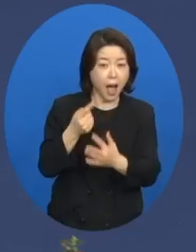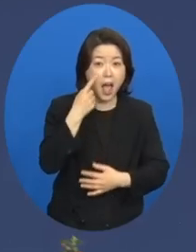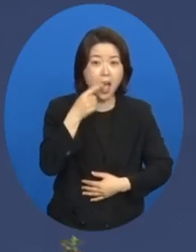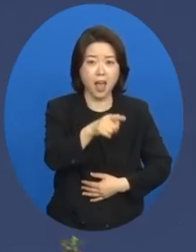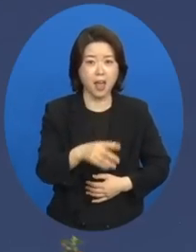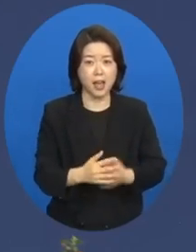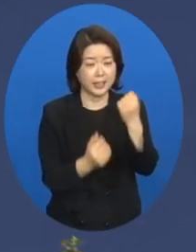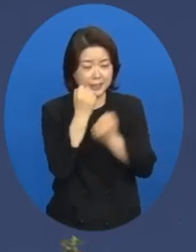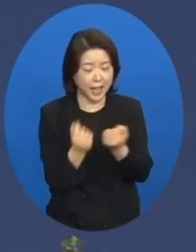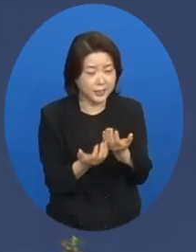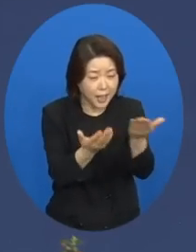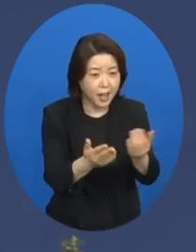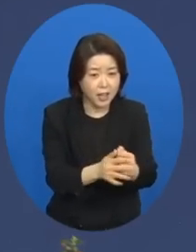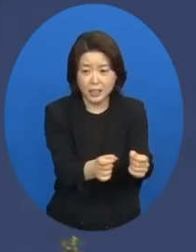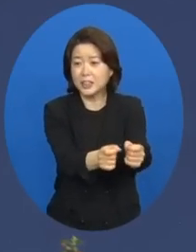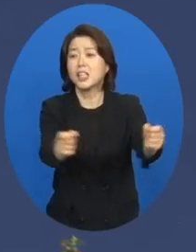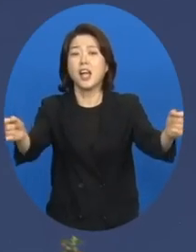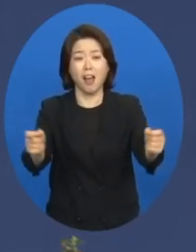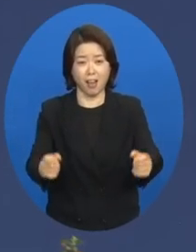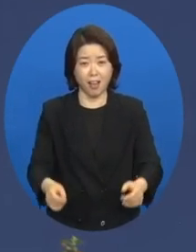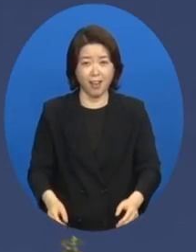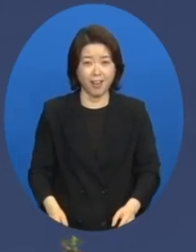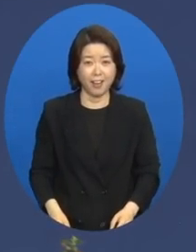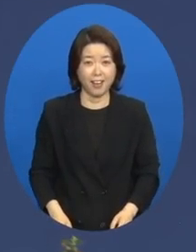얘기를 다 설명하려니까 길어지는 거 아니에요?